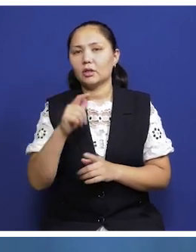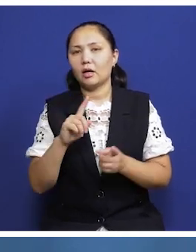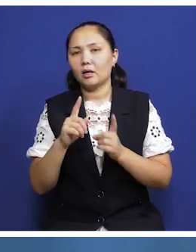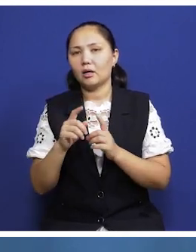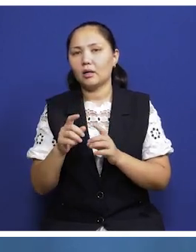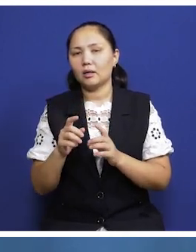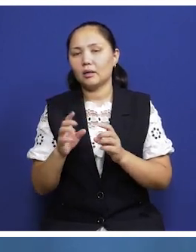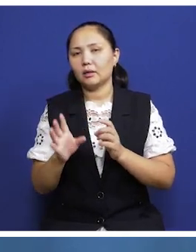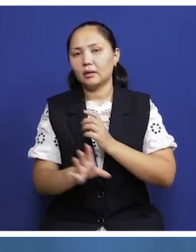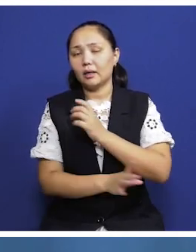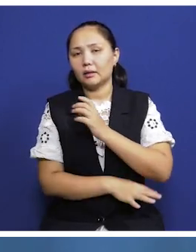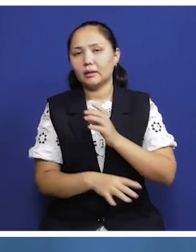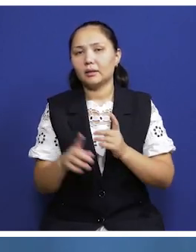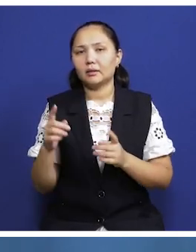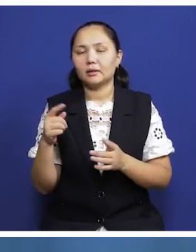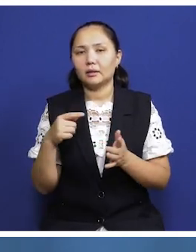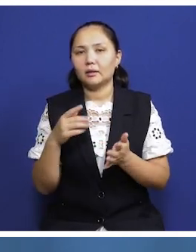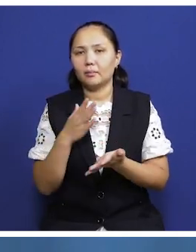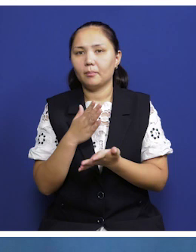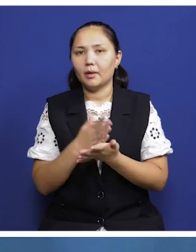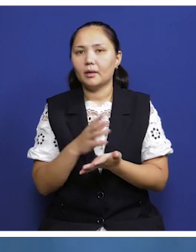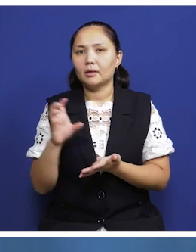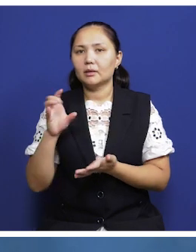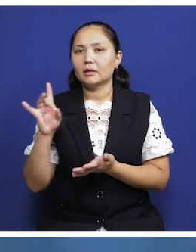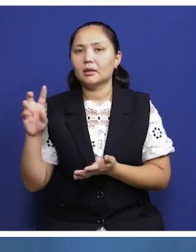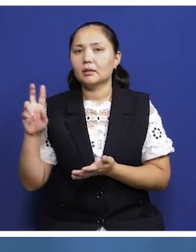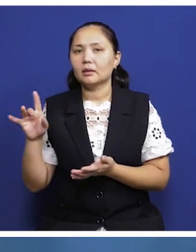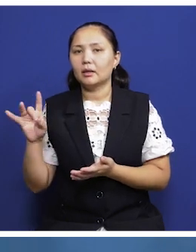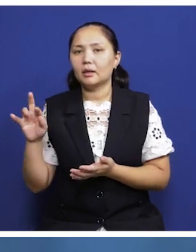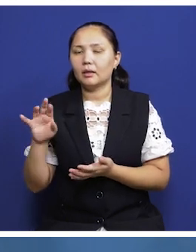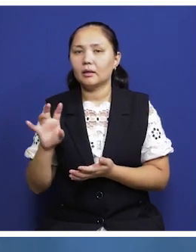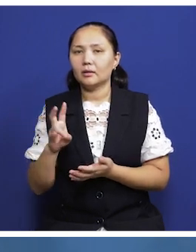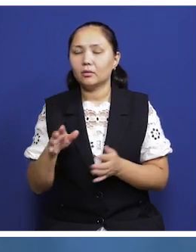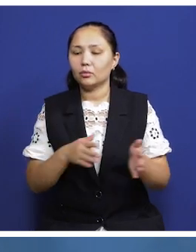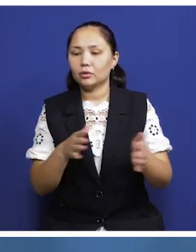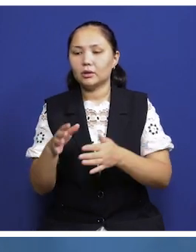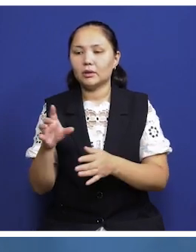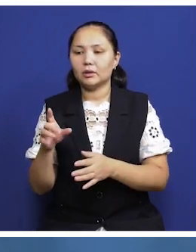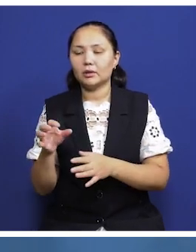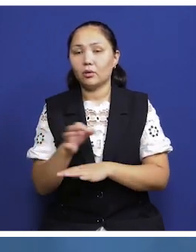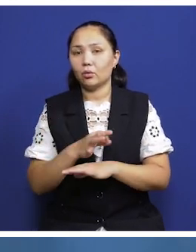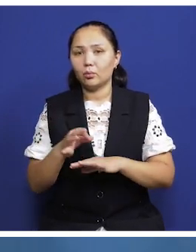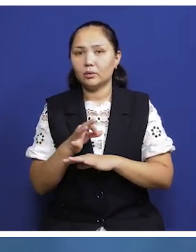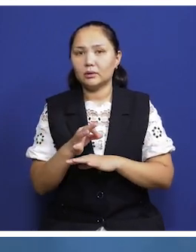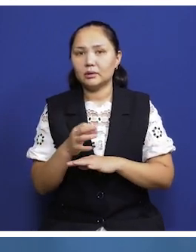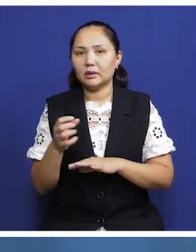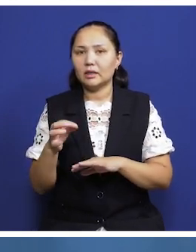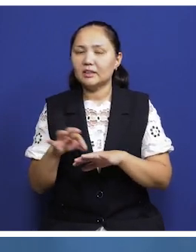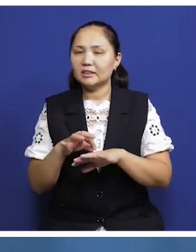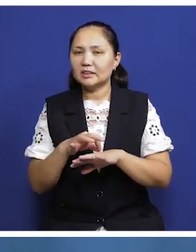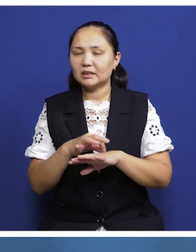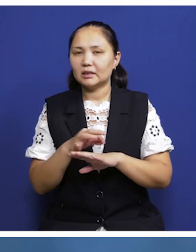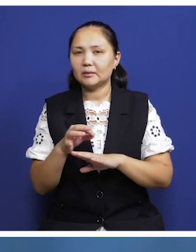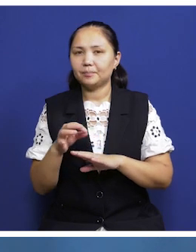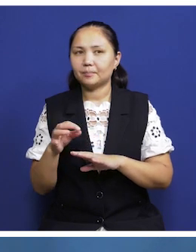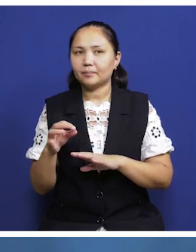жылы аяқталады. Сырдария өзенінің бойында орналасқан аудан халқы шыбын